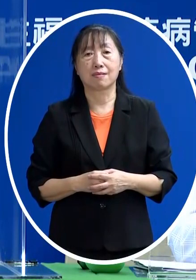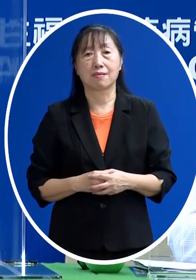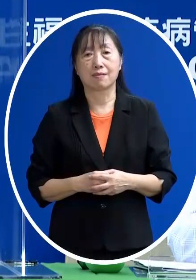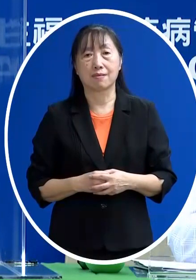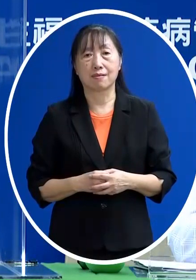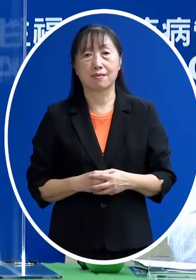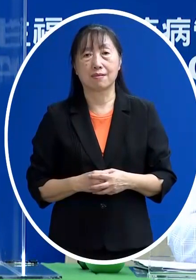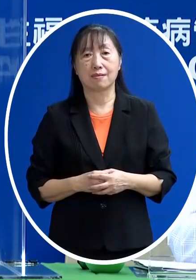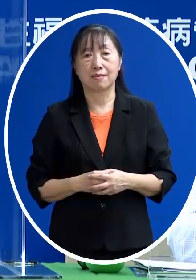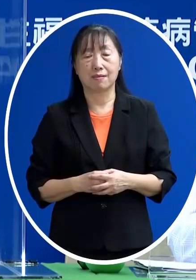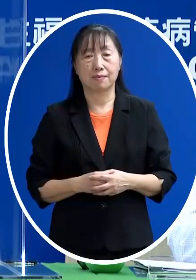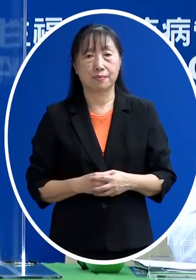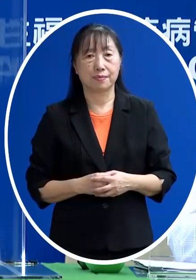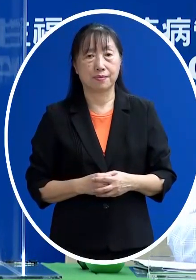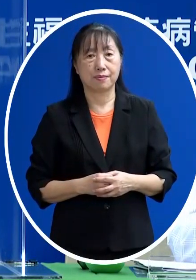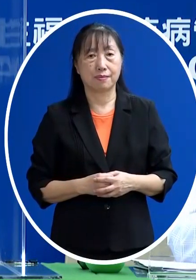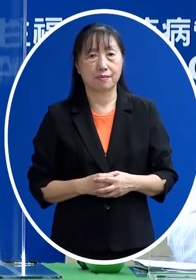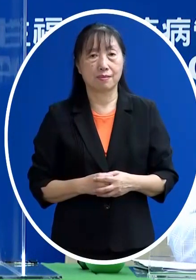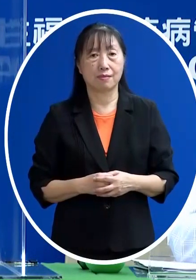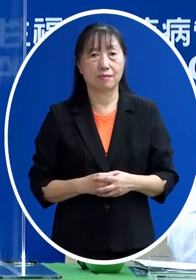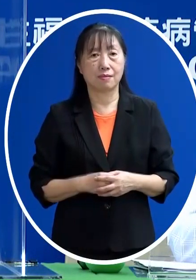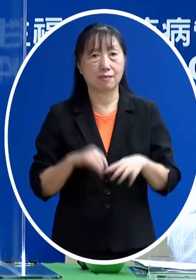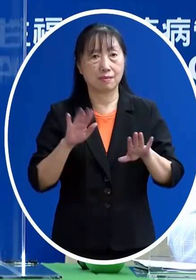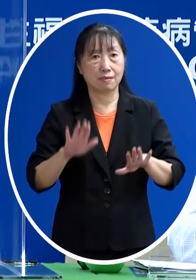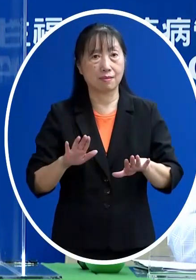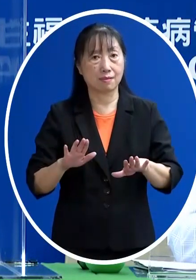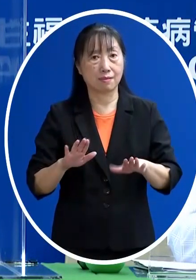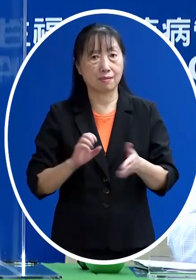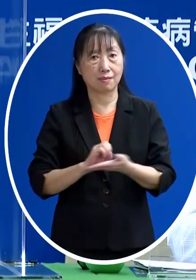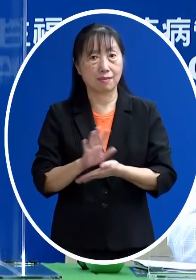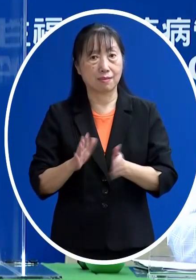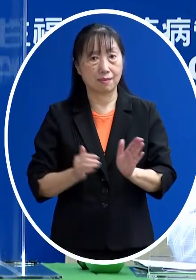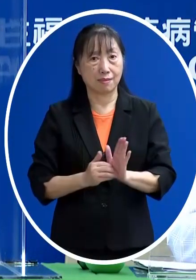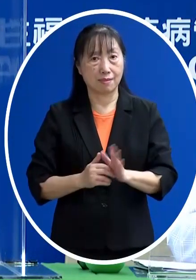好，那我们今天就先大家报告到这里，哈。